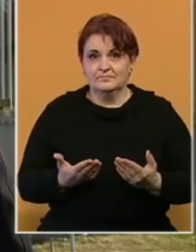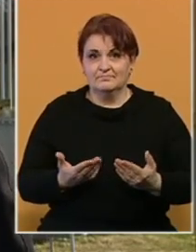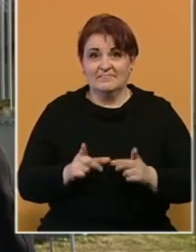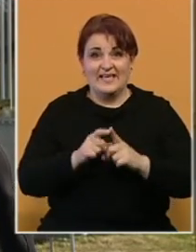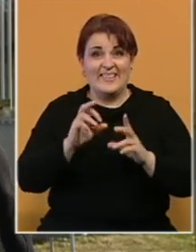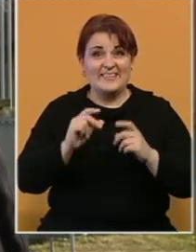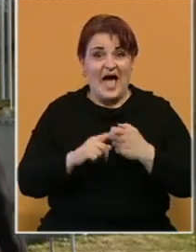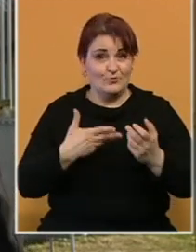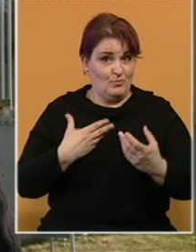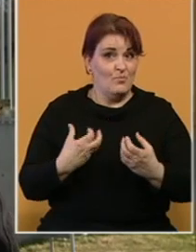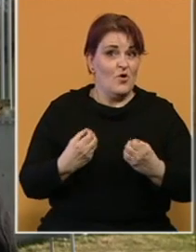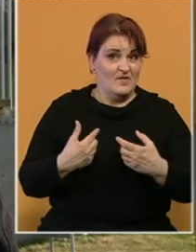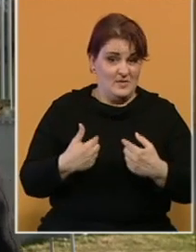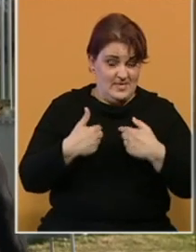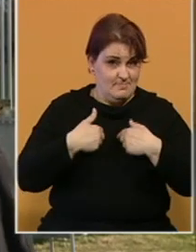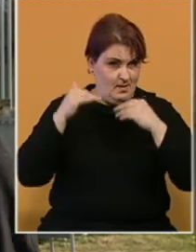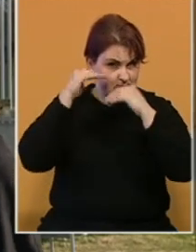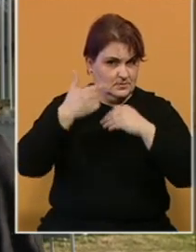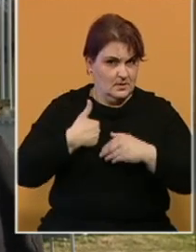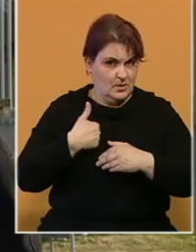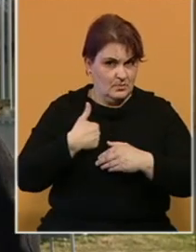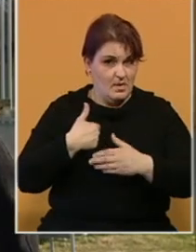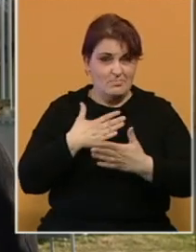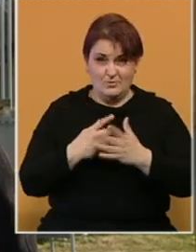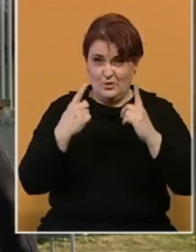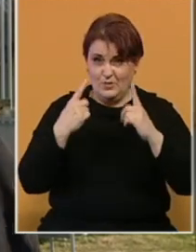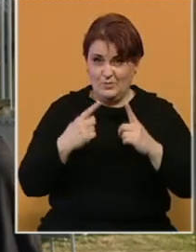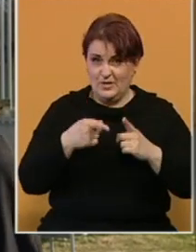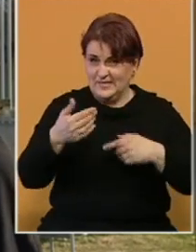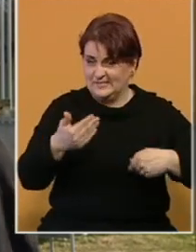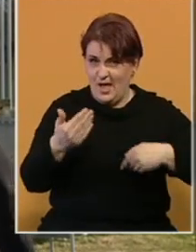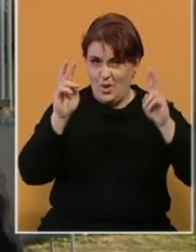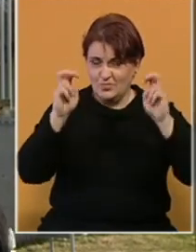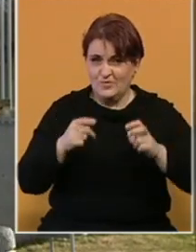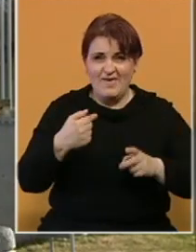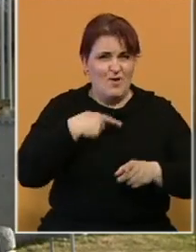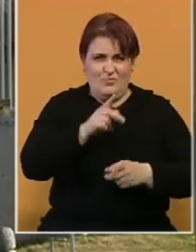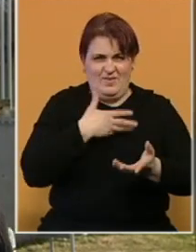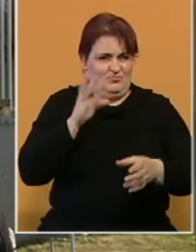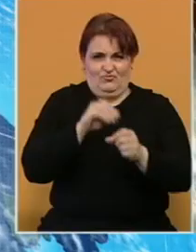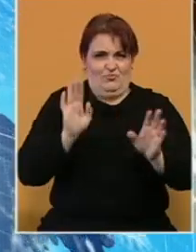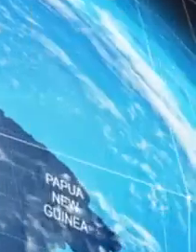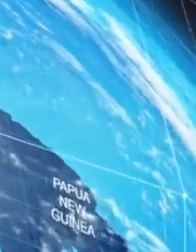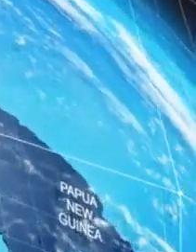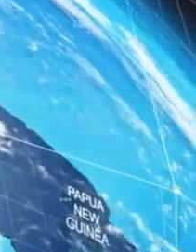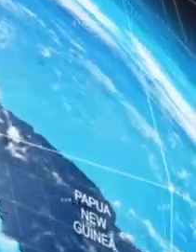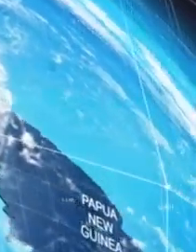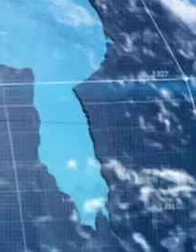Darko je dobio informaciju i ja sinoć da će mu se suditi za Lutku. Ja u tome neću da učestvujem.